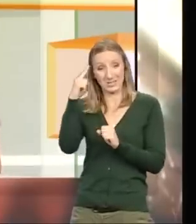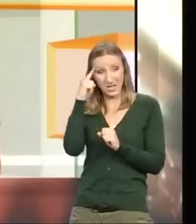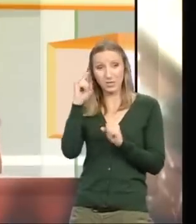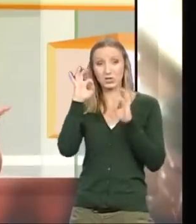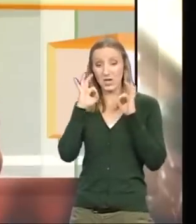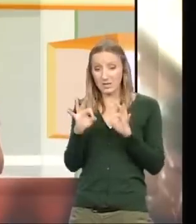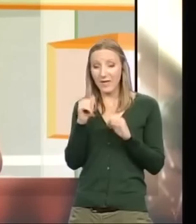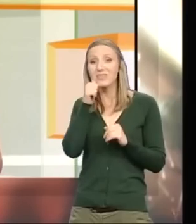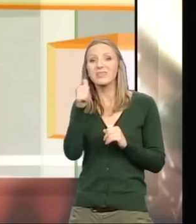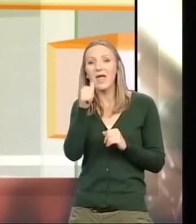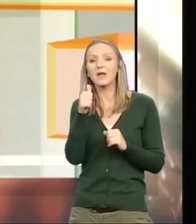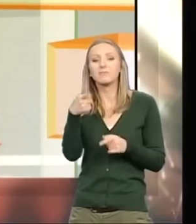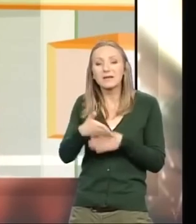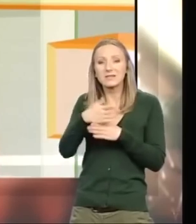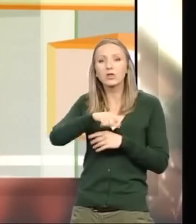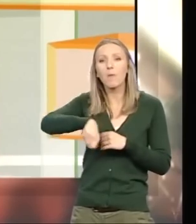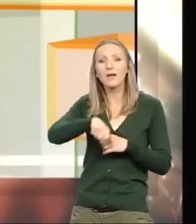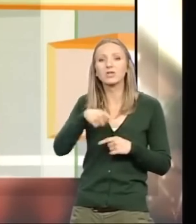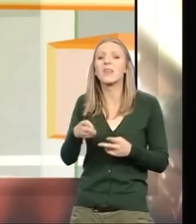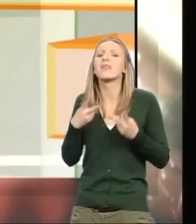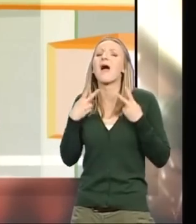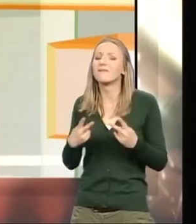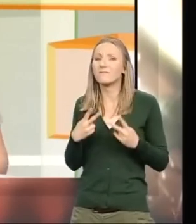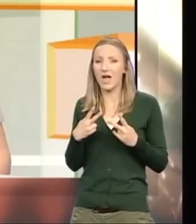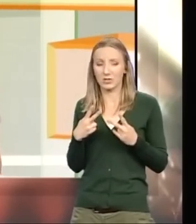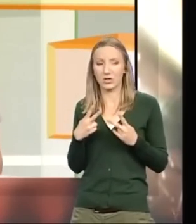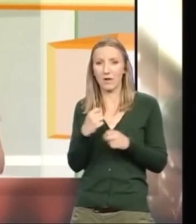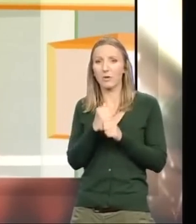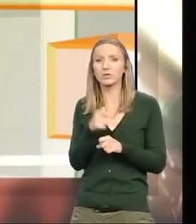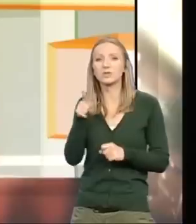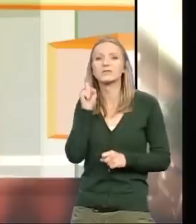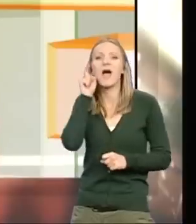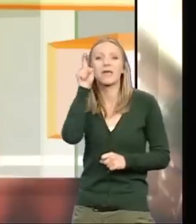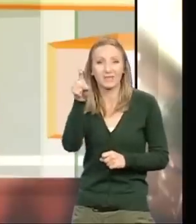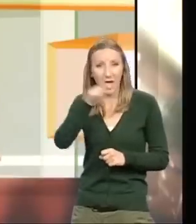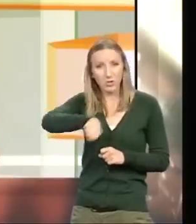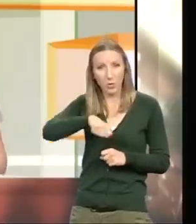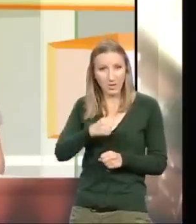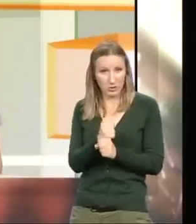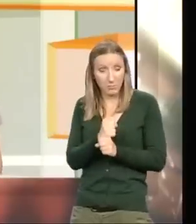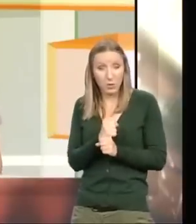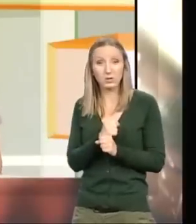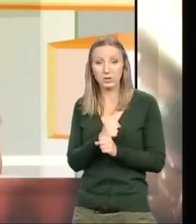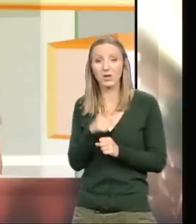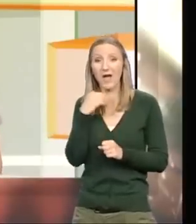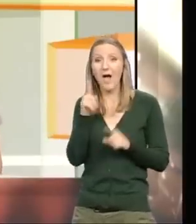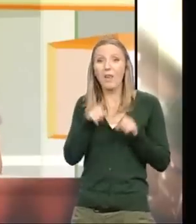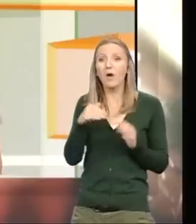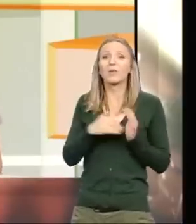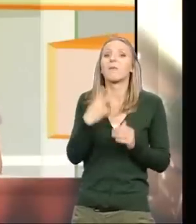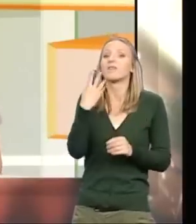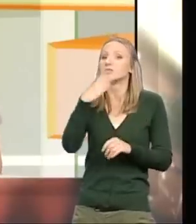podrške asistenata domaćica koje su tu najvažnije podrške, su one svakodnevno. Ako imate teže slučaje, onda je tu potrebna 24